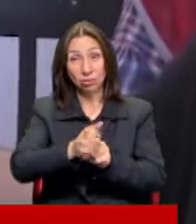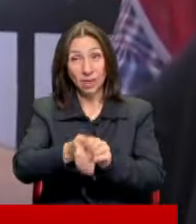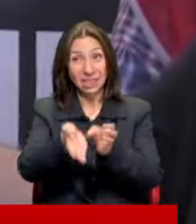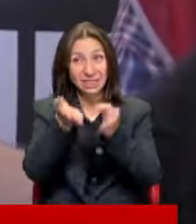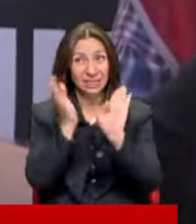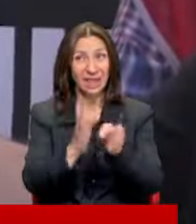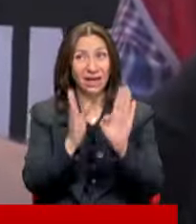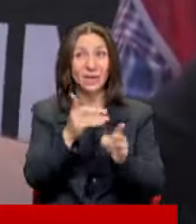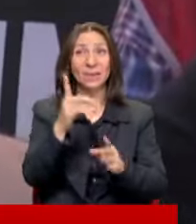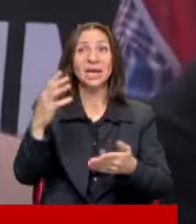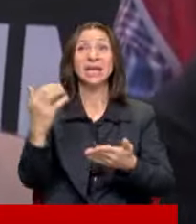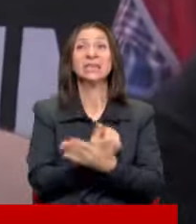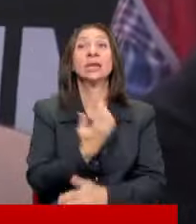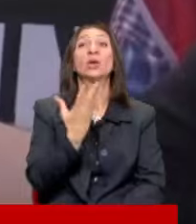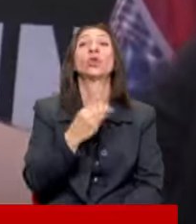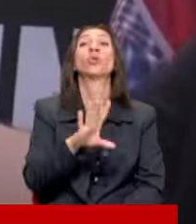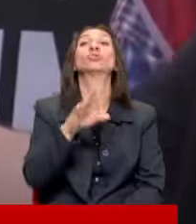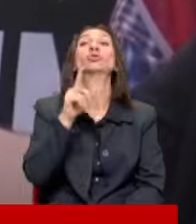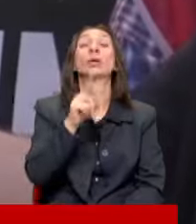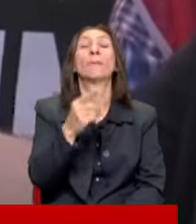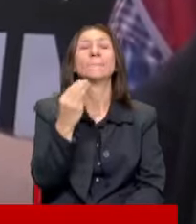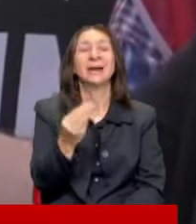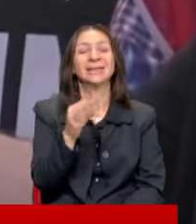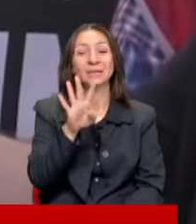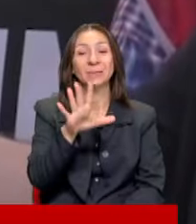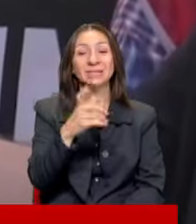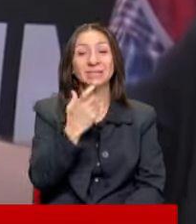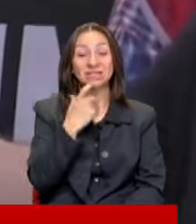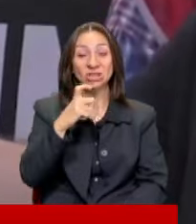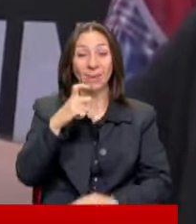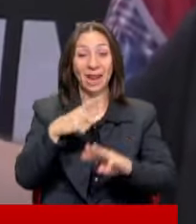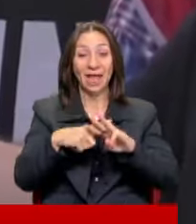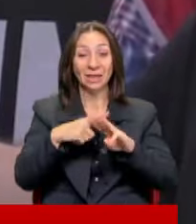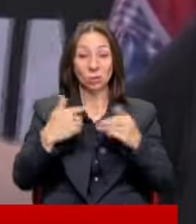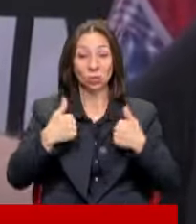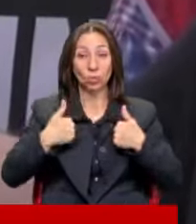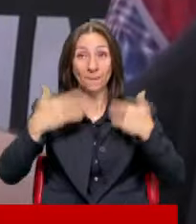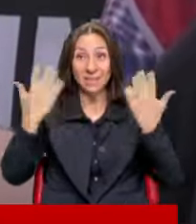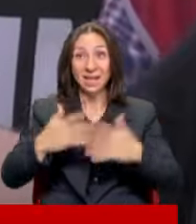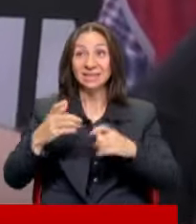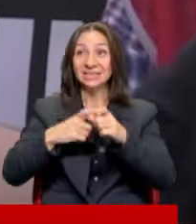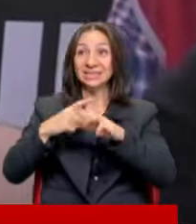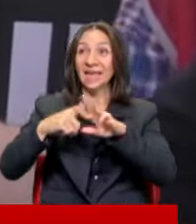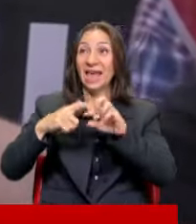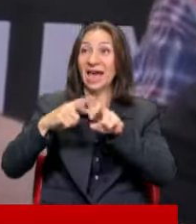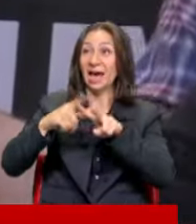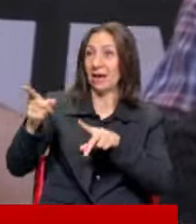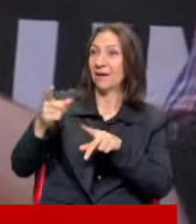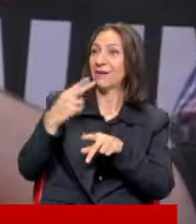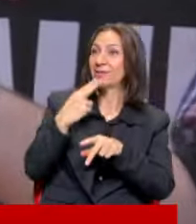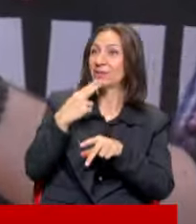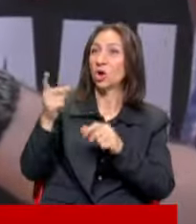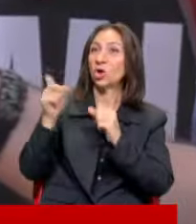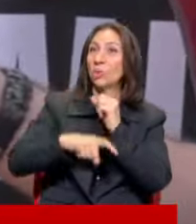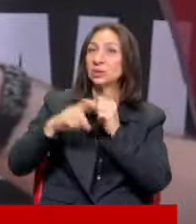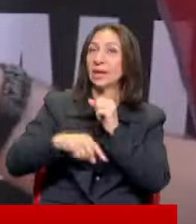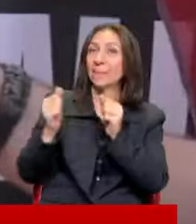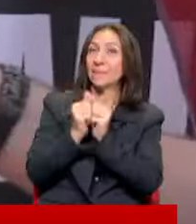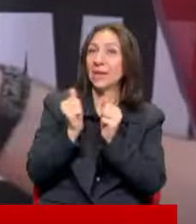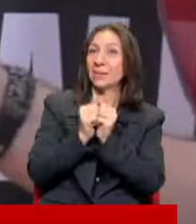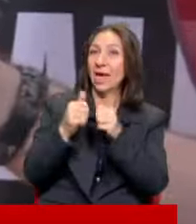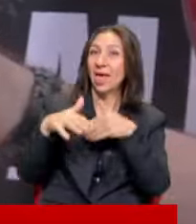ettikçe kazanan olmuyorsun bak 45 yıllık Cemal Engin Yurdu bile Sera kadık komünistlerle